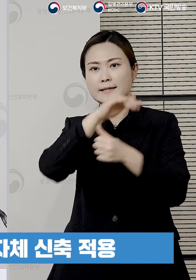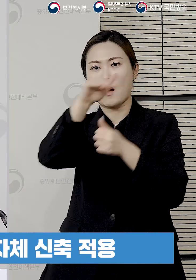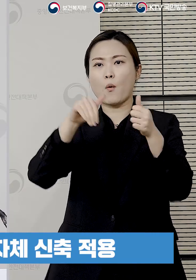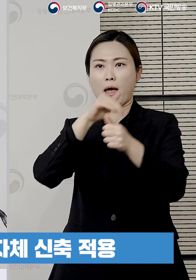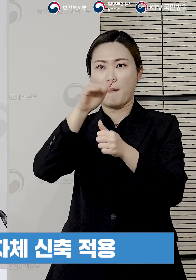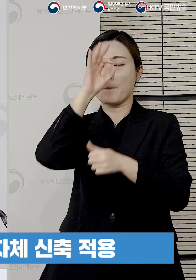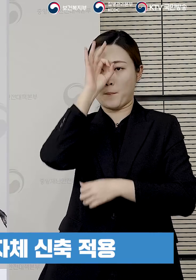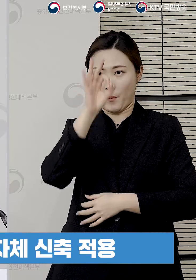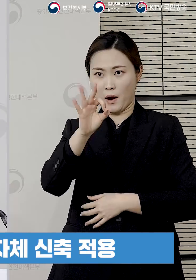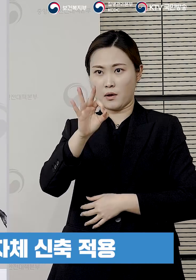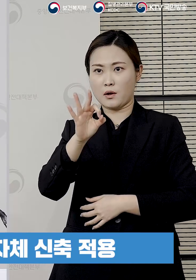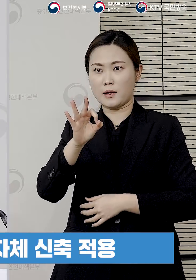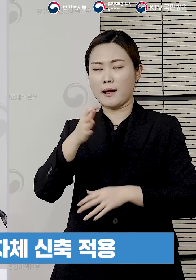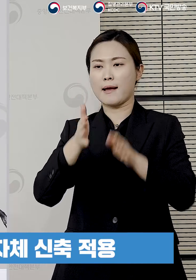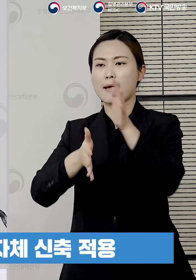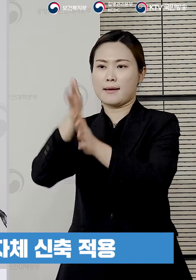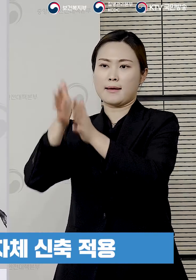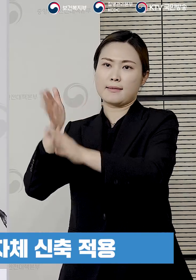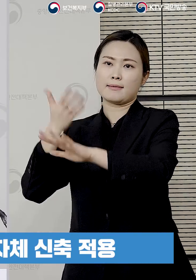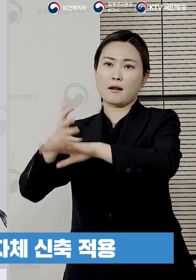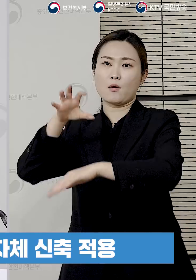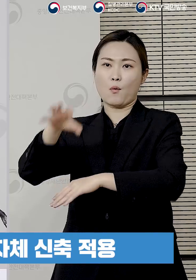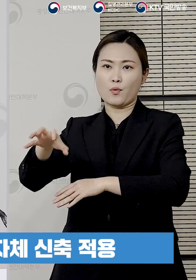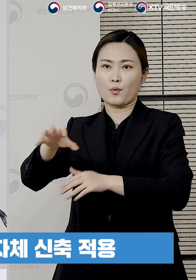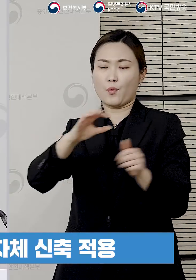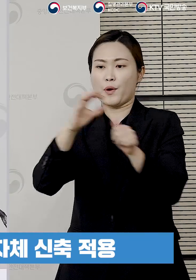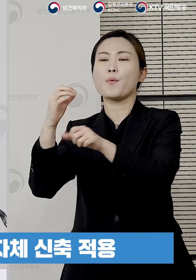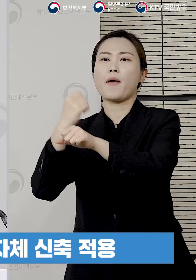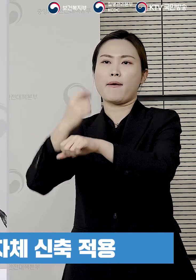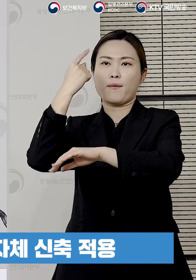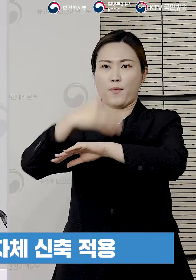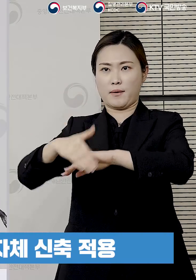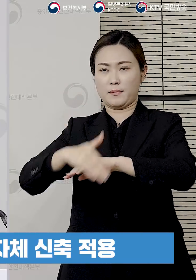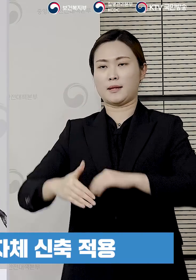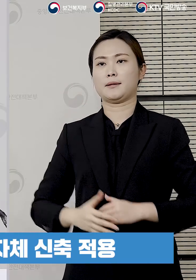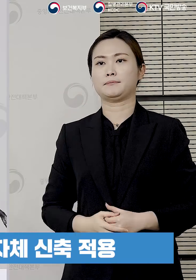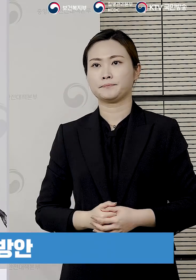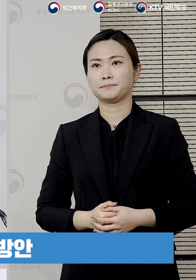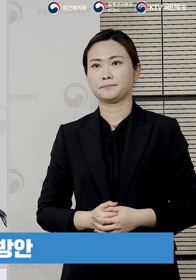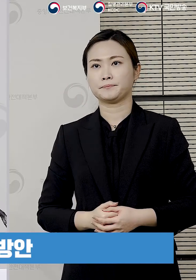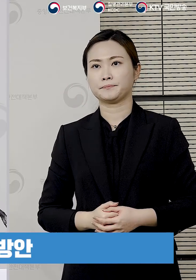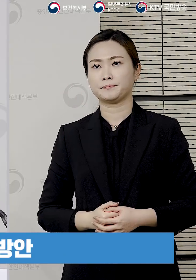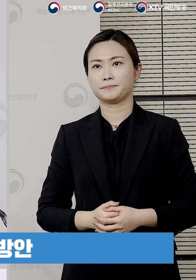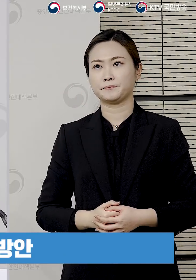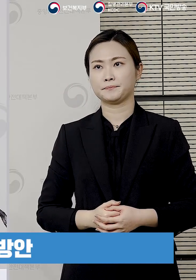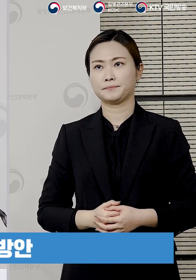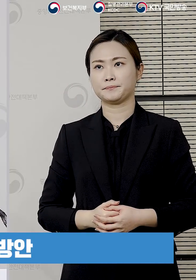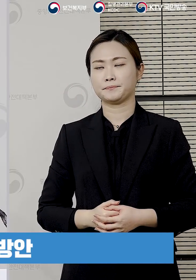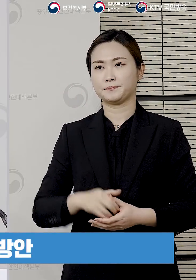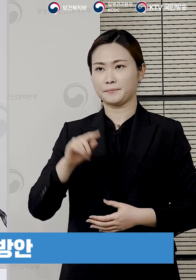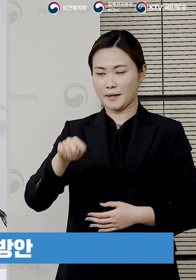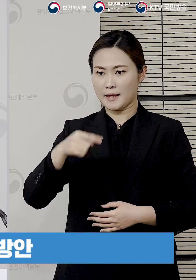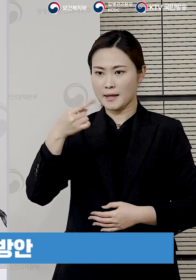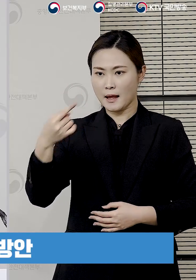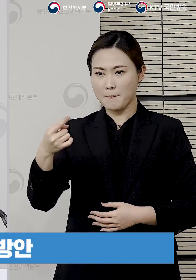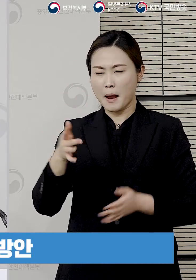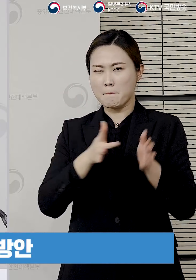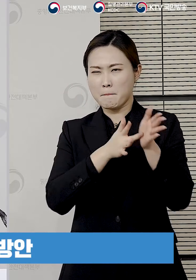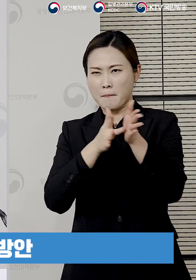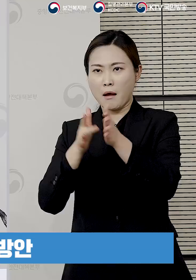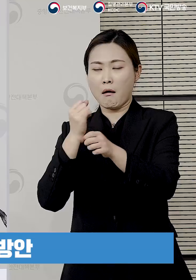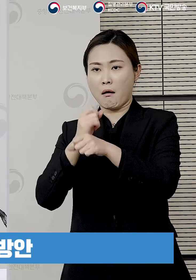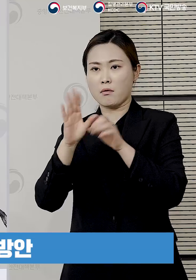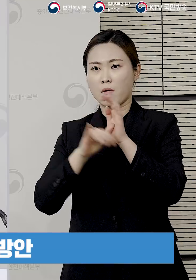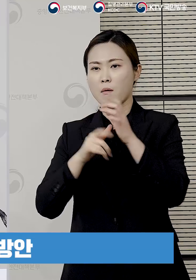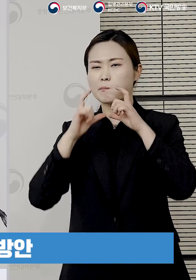전파 양상에 따라 각 지자체들도 신축적으로 적용될 수 있도록 할 계획입니다. 다음으로 방역 현장에서 소요되고